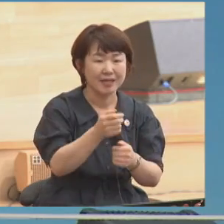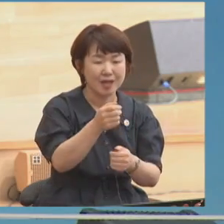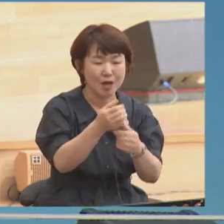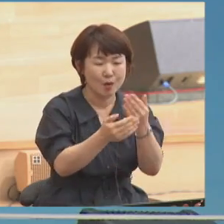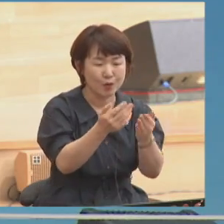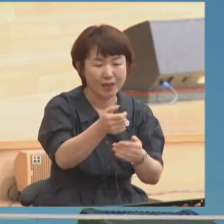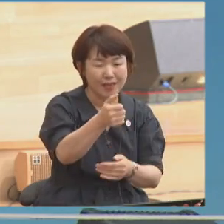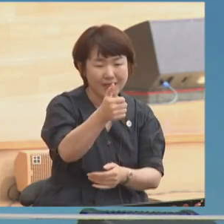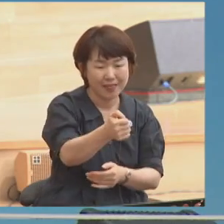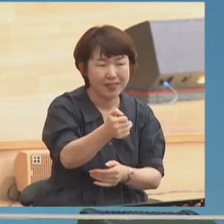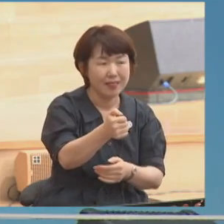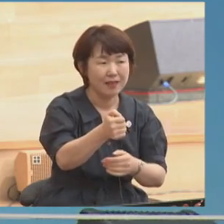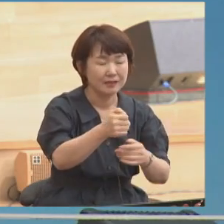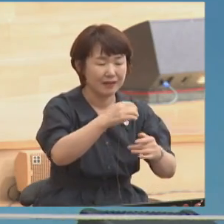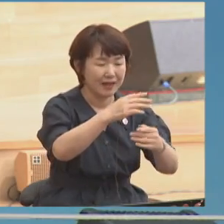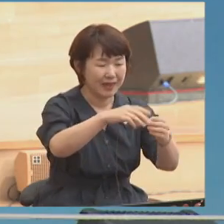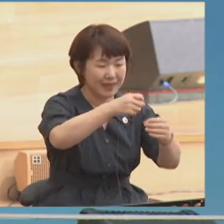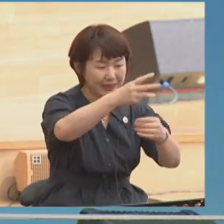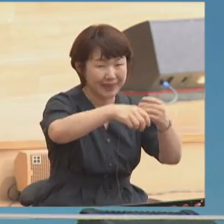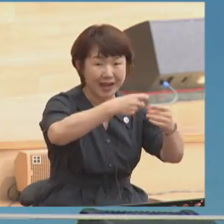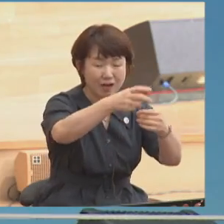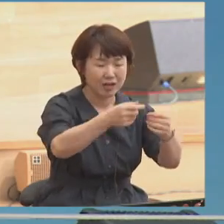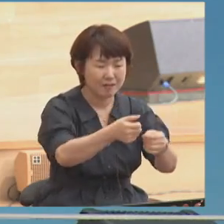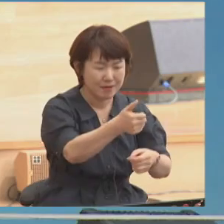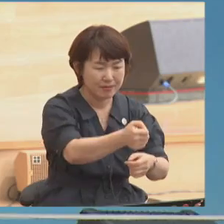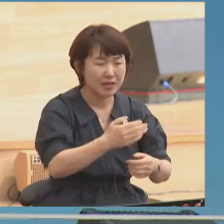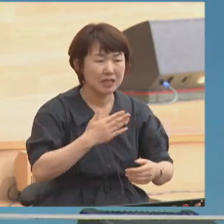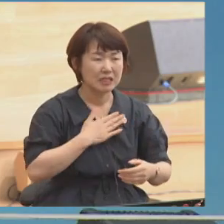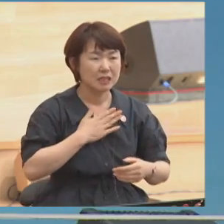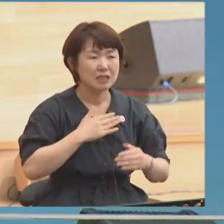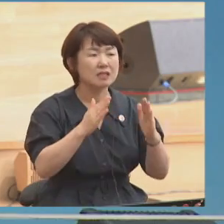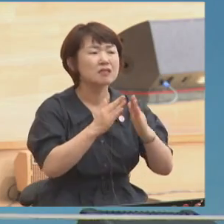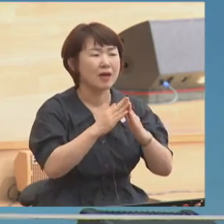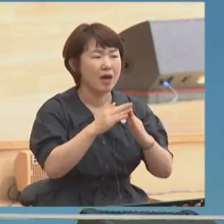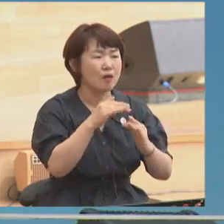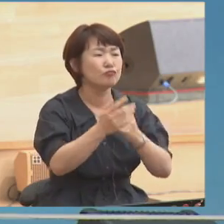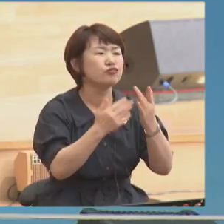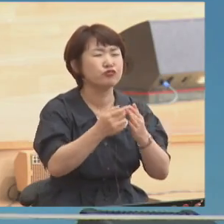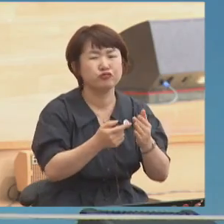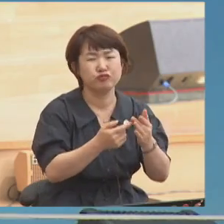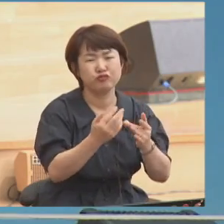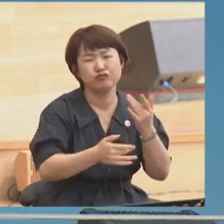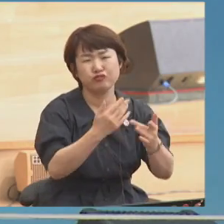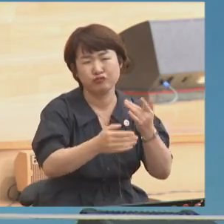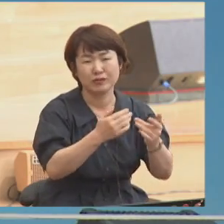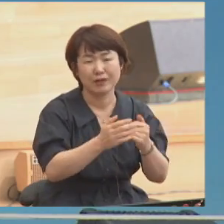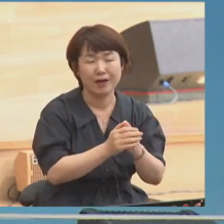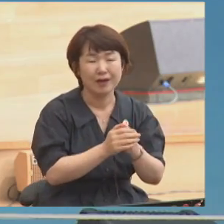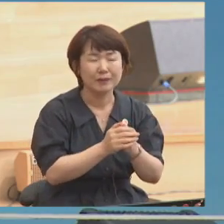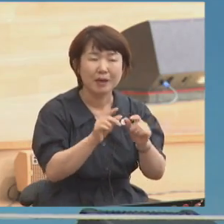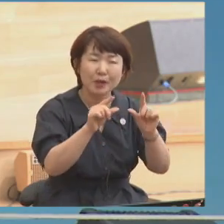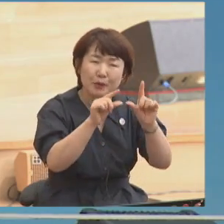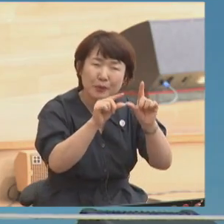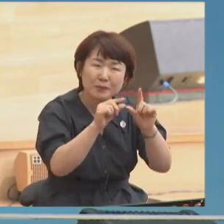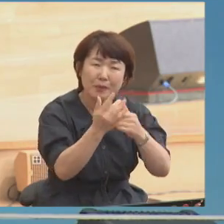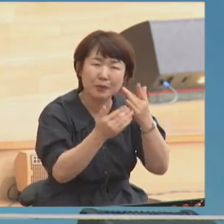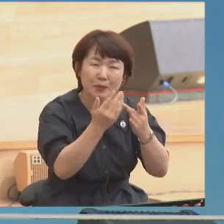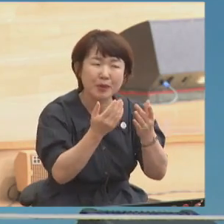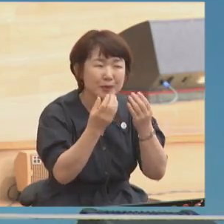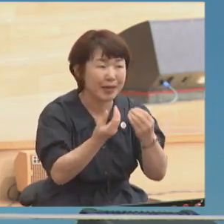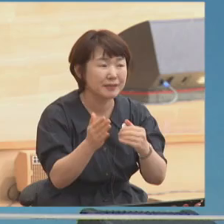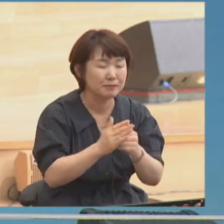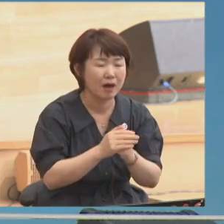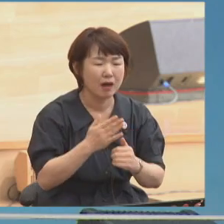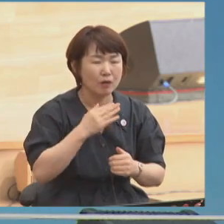붙여가지고 달력에 불을 붙여가지고 자기 집에 불을 내버린 거예요. 거실만 일부 태웠습니다만 자기도